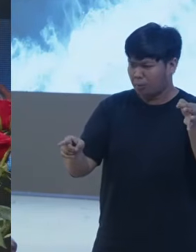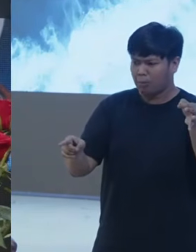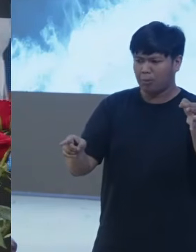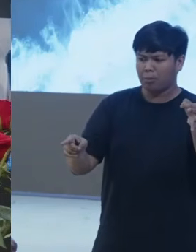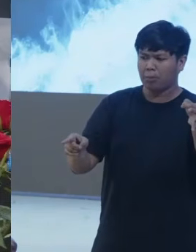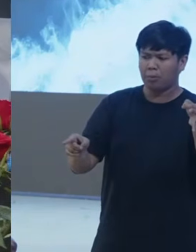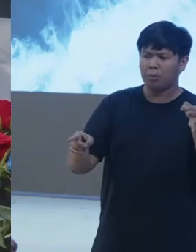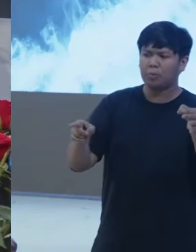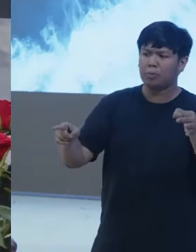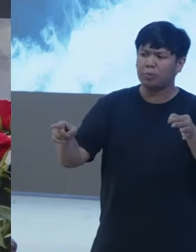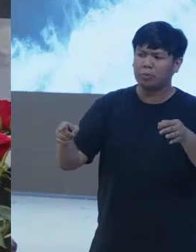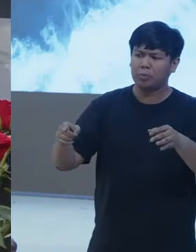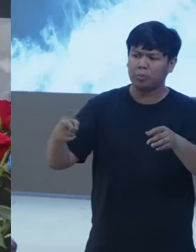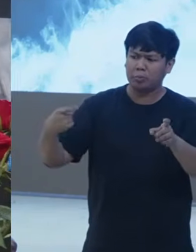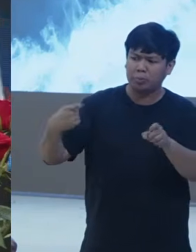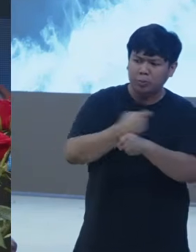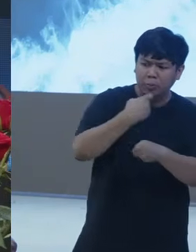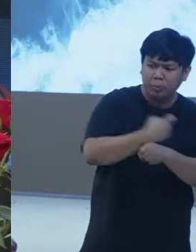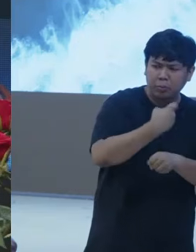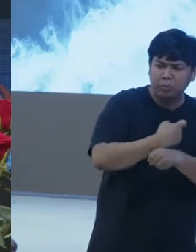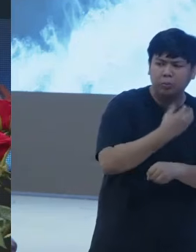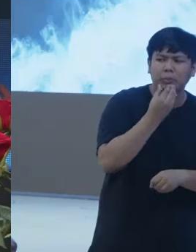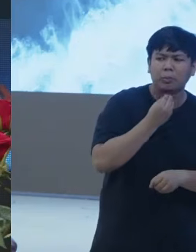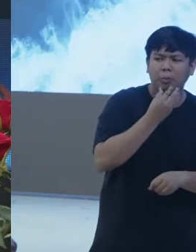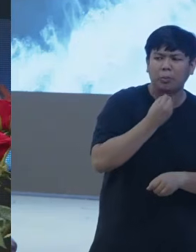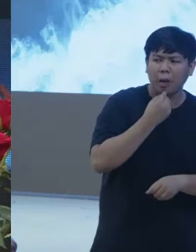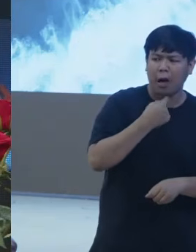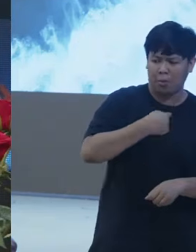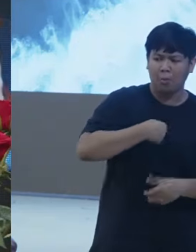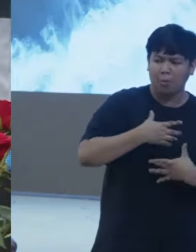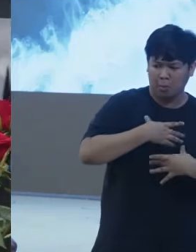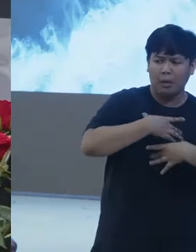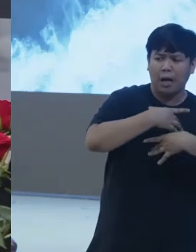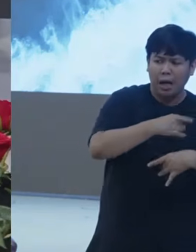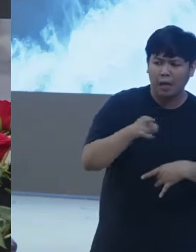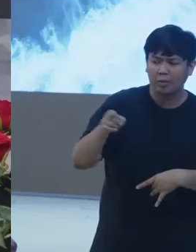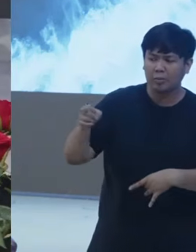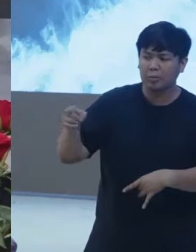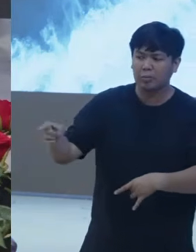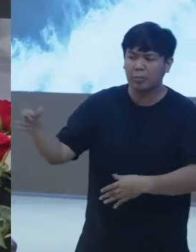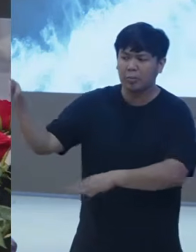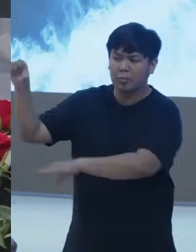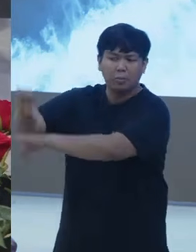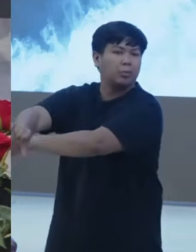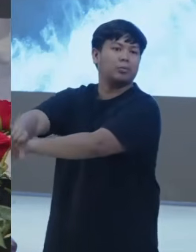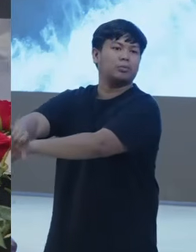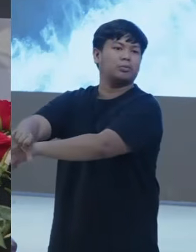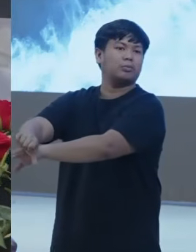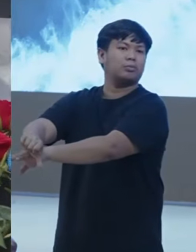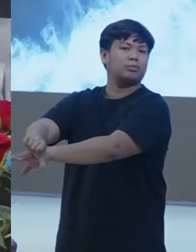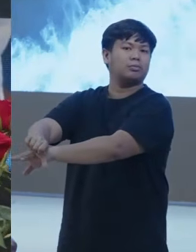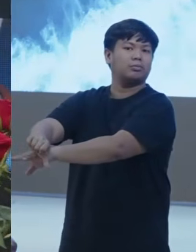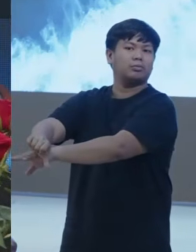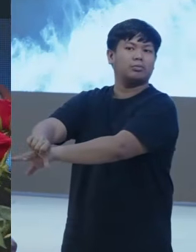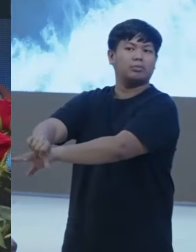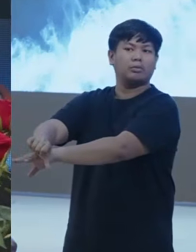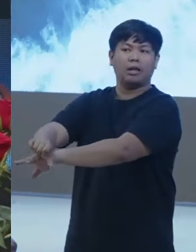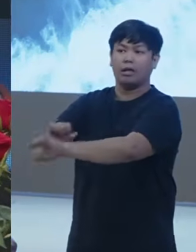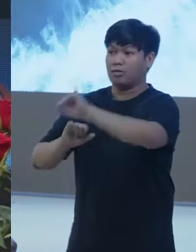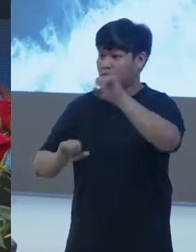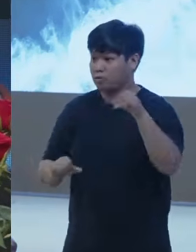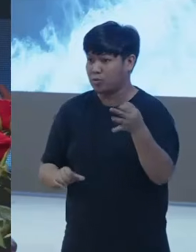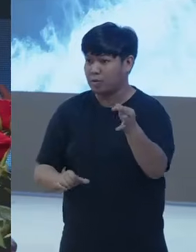Nineveh. Gusto niyang ma-overthrow ang Nineveh. Gusto niyang maparusahan